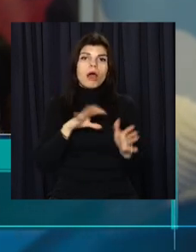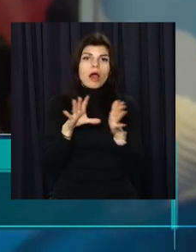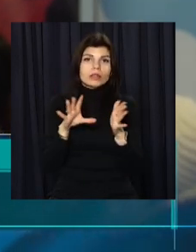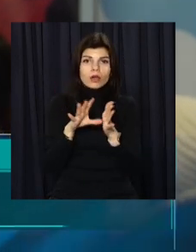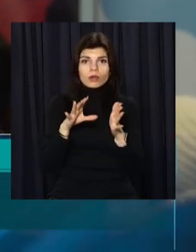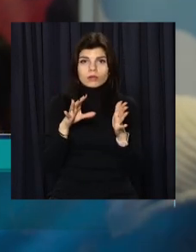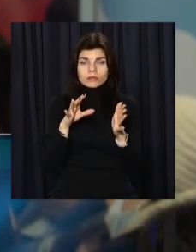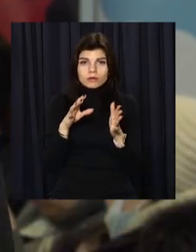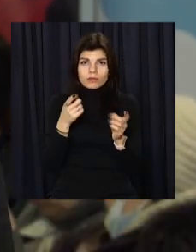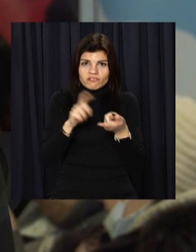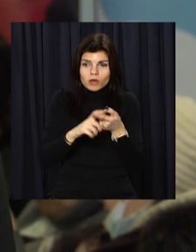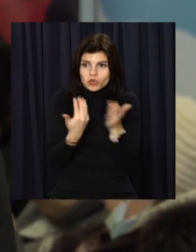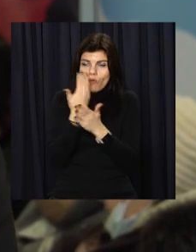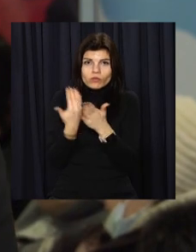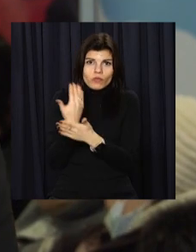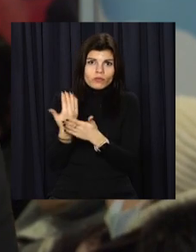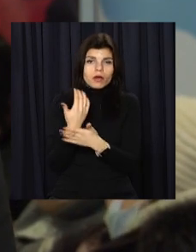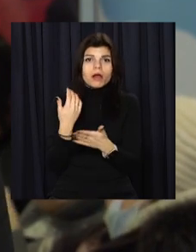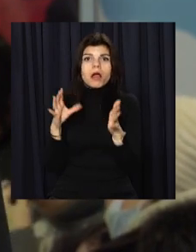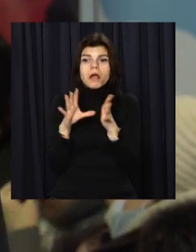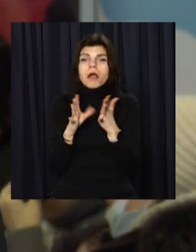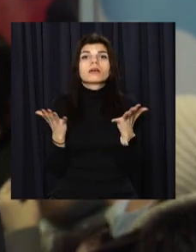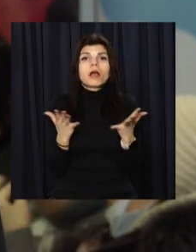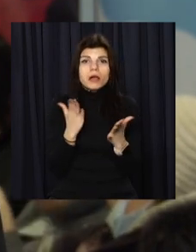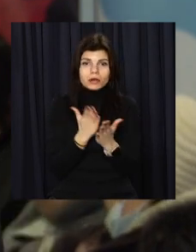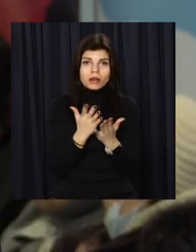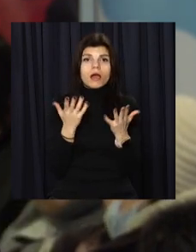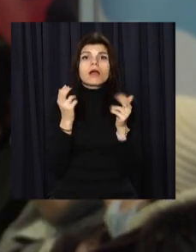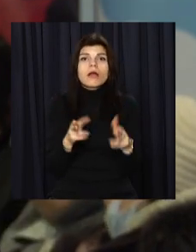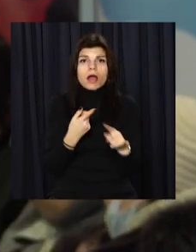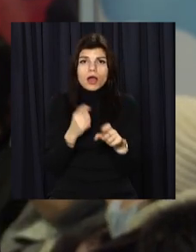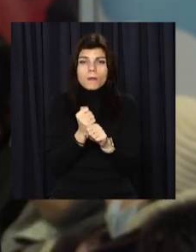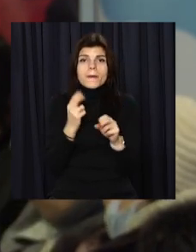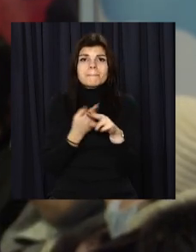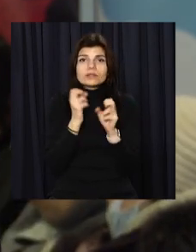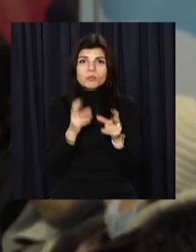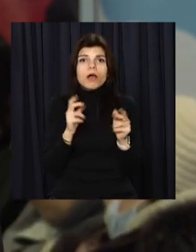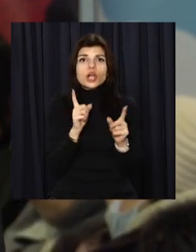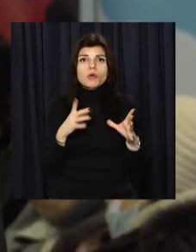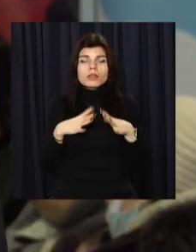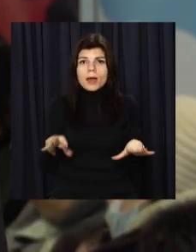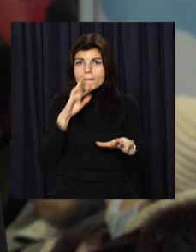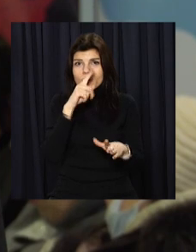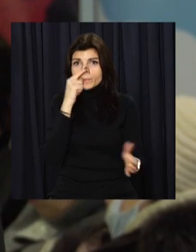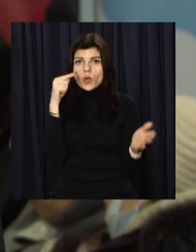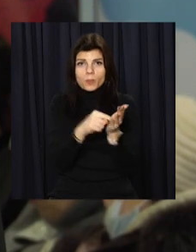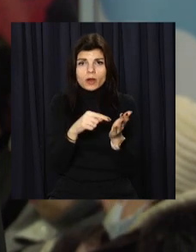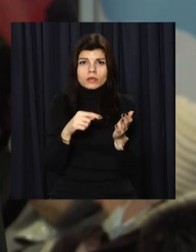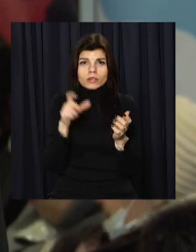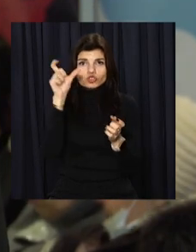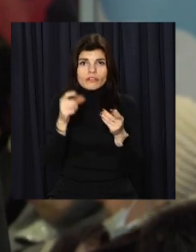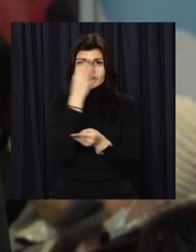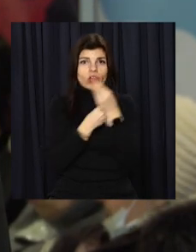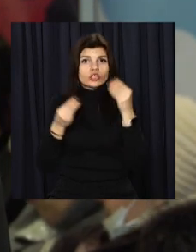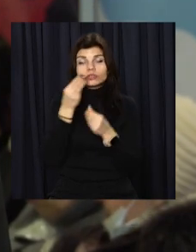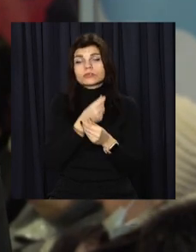електронними ресурсами, які це є електронні ресурси, а також як це робити безпечно, як не стати жертвами шахрайства. Тому